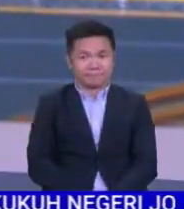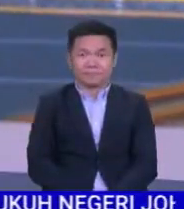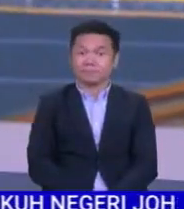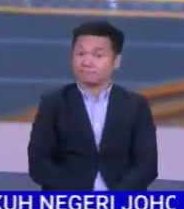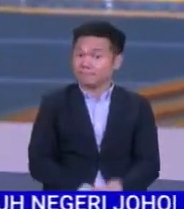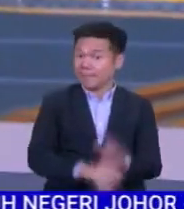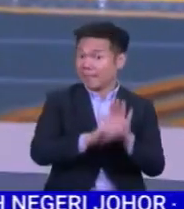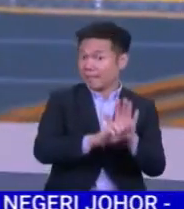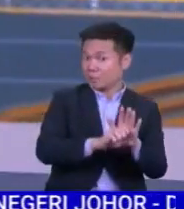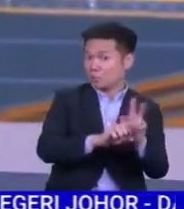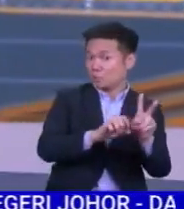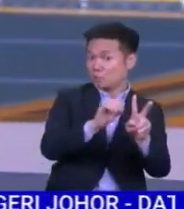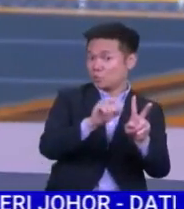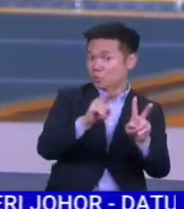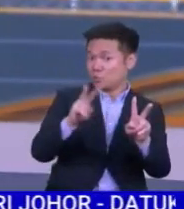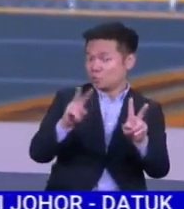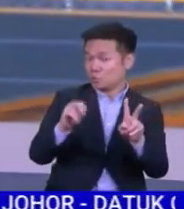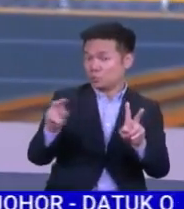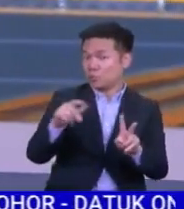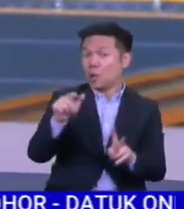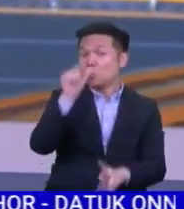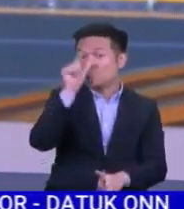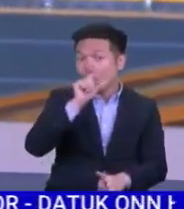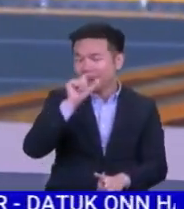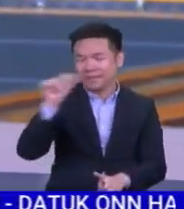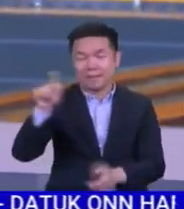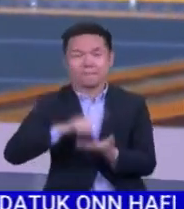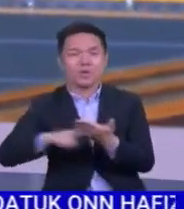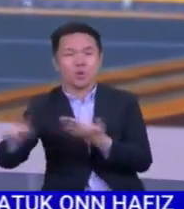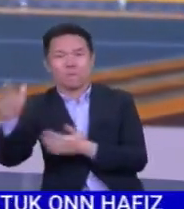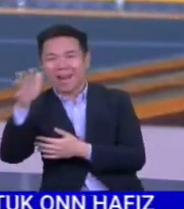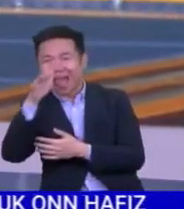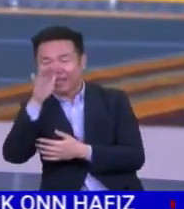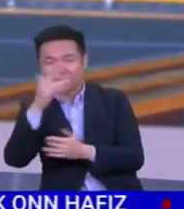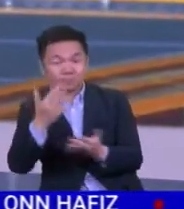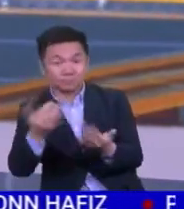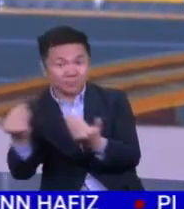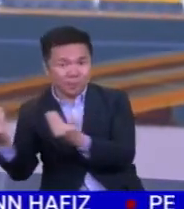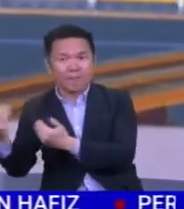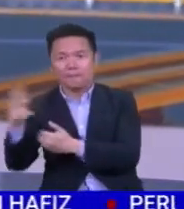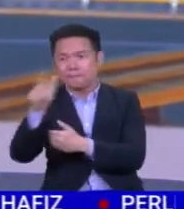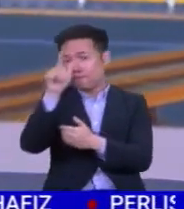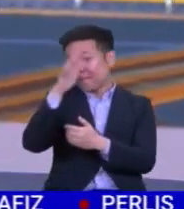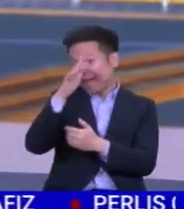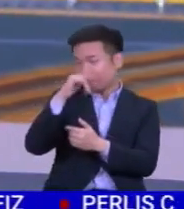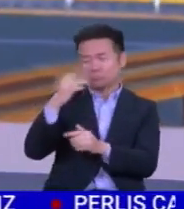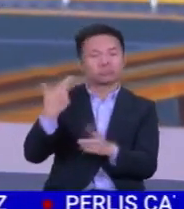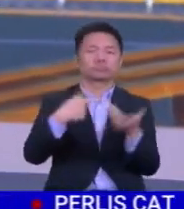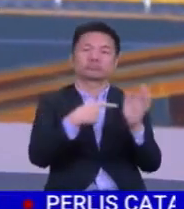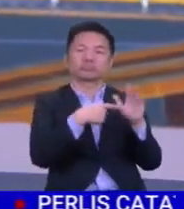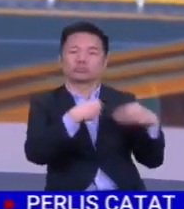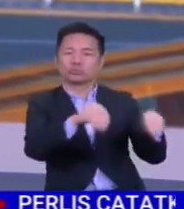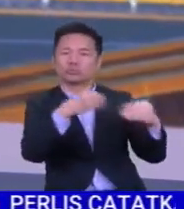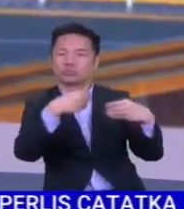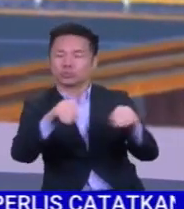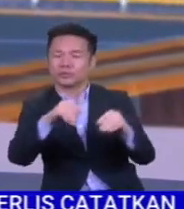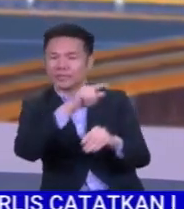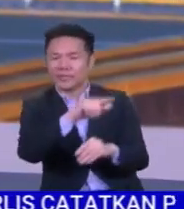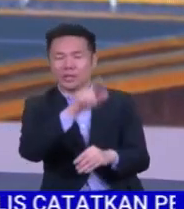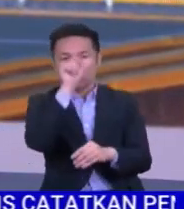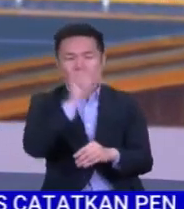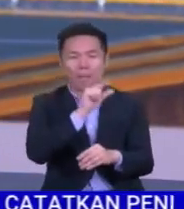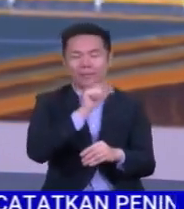Expo 2020 Dubai Minggu Melaka, platform kepada usahawan Melaka memperluas pasaran produk masing-masing ke Timur